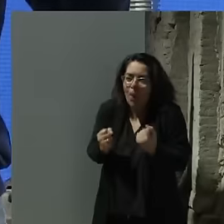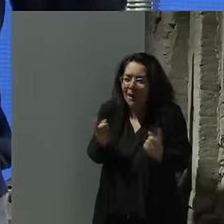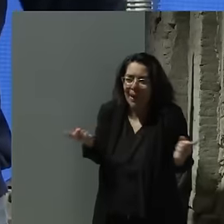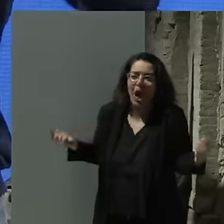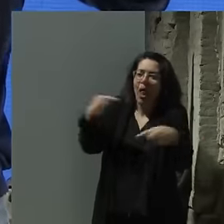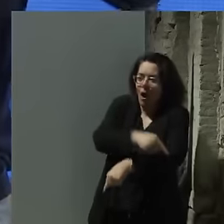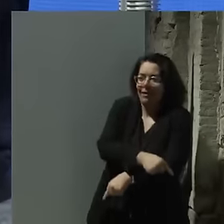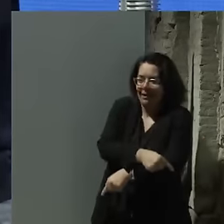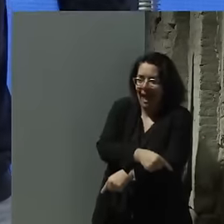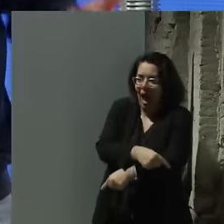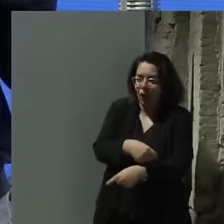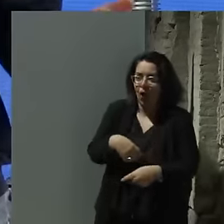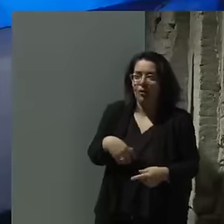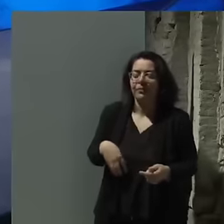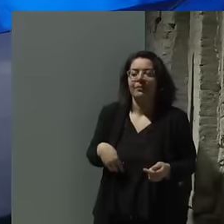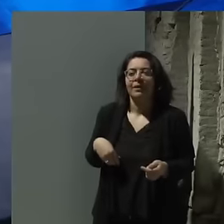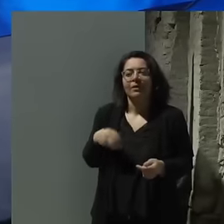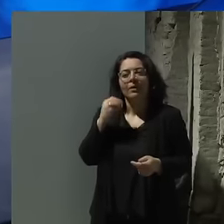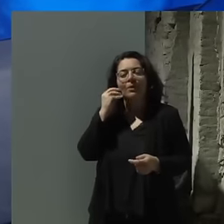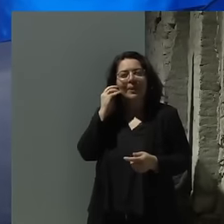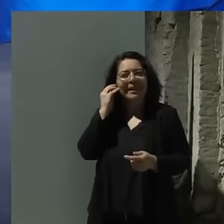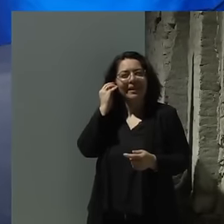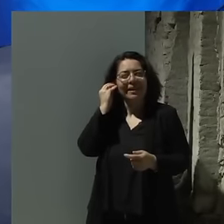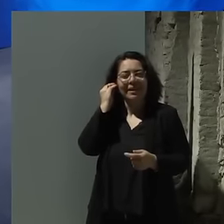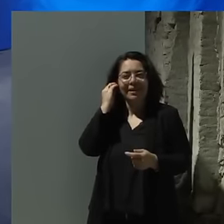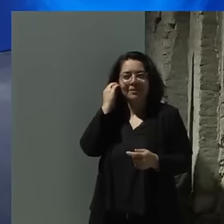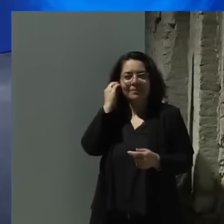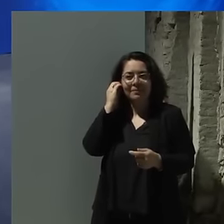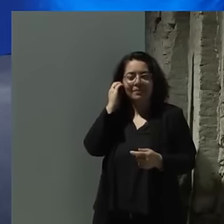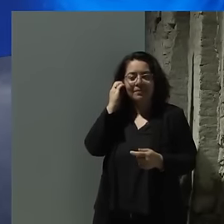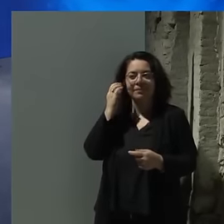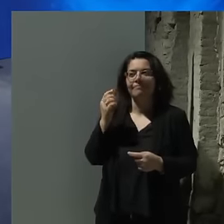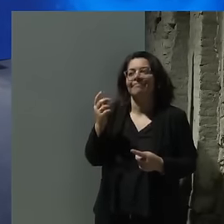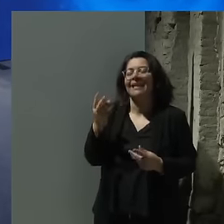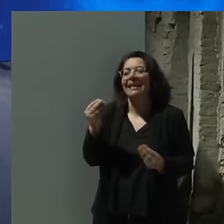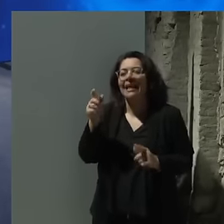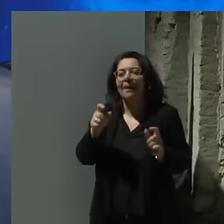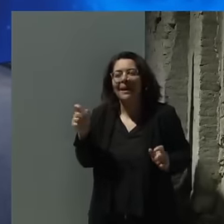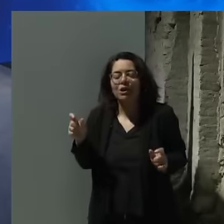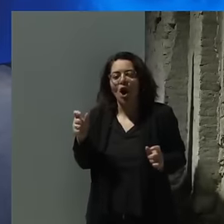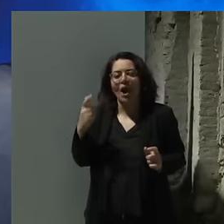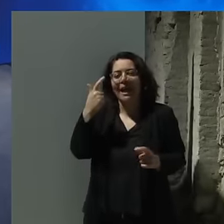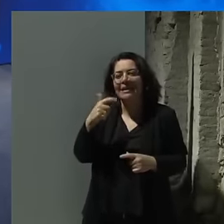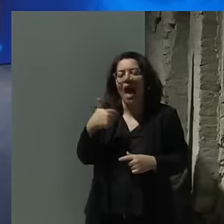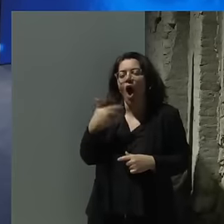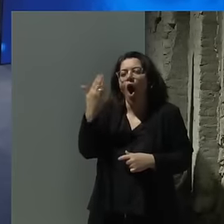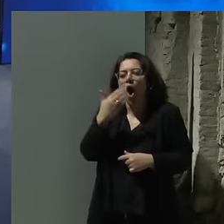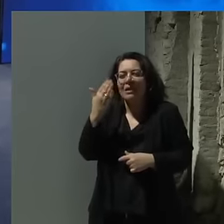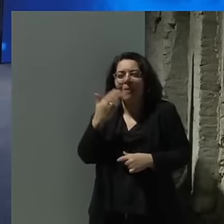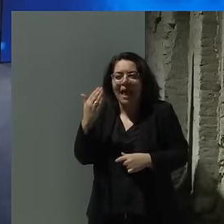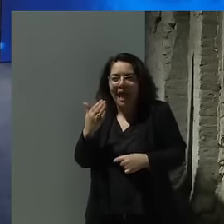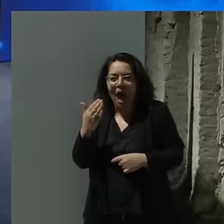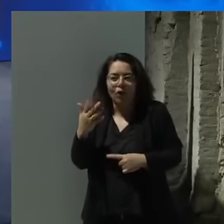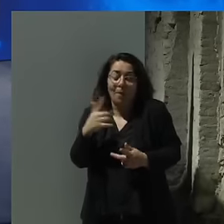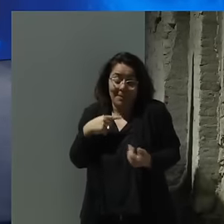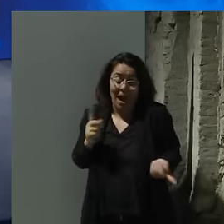incontrato il dolore dei familiari di chi ha sbagliato, di chi ha sbagliato che si rende conto di aver fatto un qualcosa di irrecuperabile, insomma, un omicidio